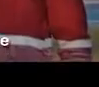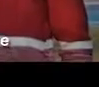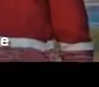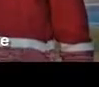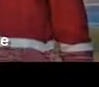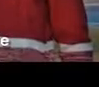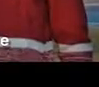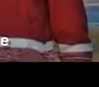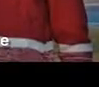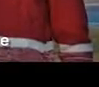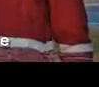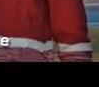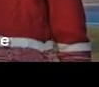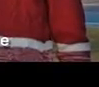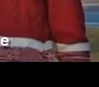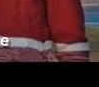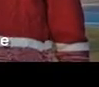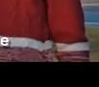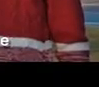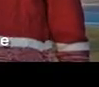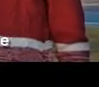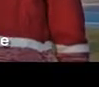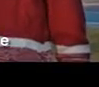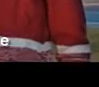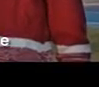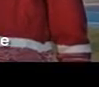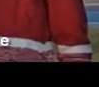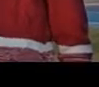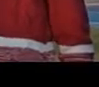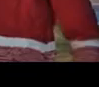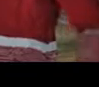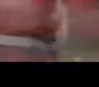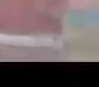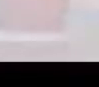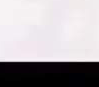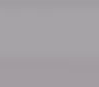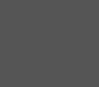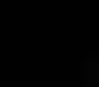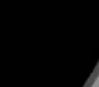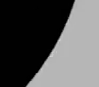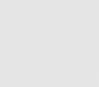U shu yerda boshlangan va biz uni o'z uyimizga qaytaramiz.